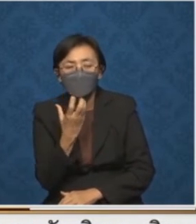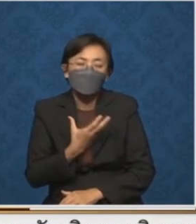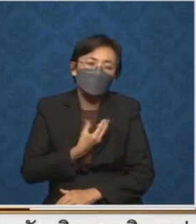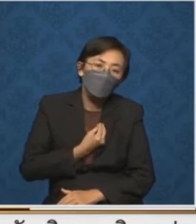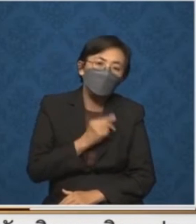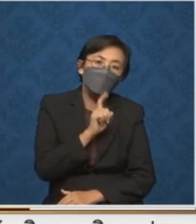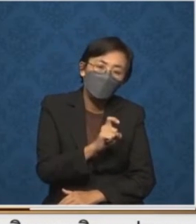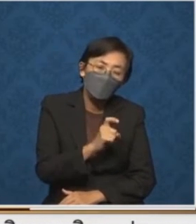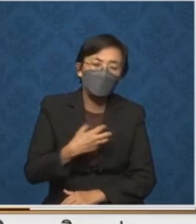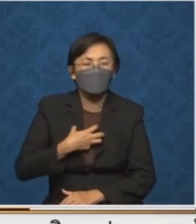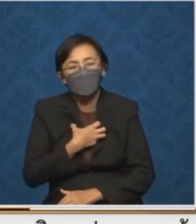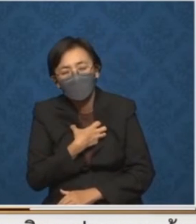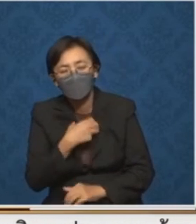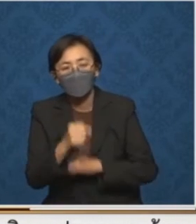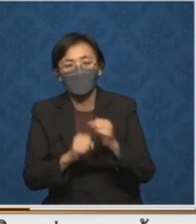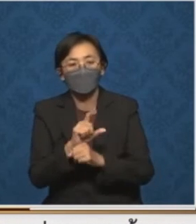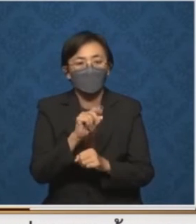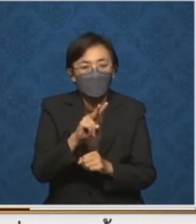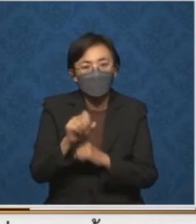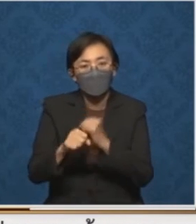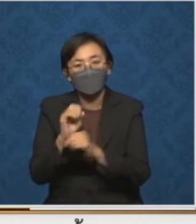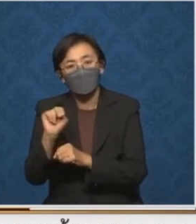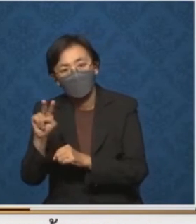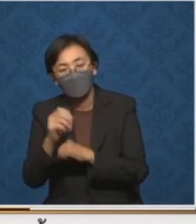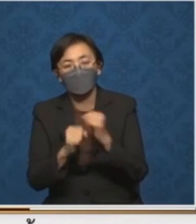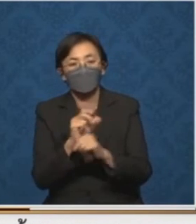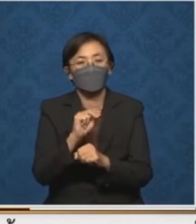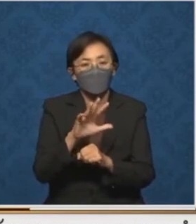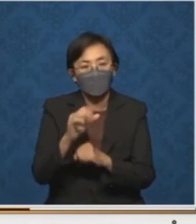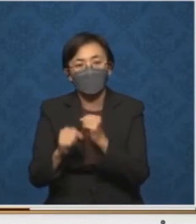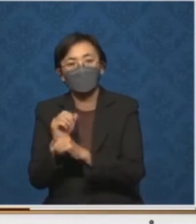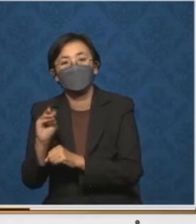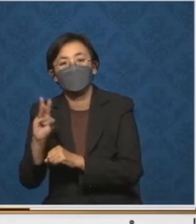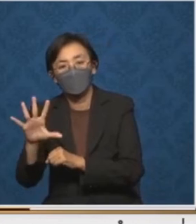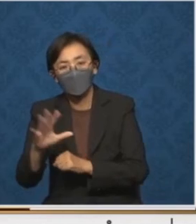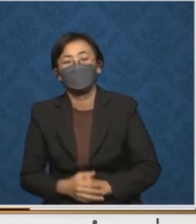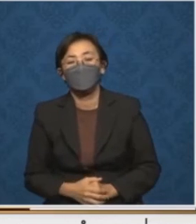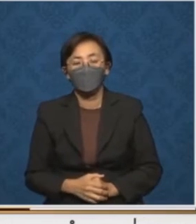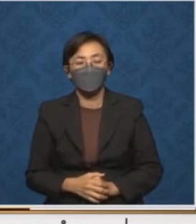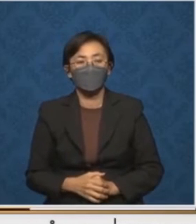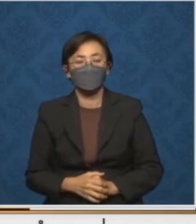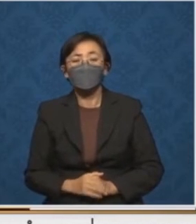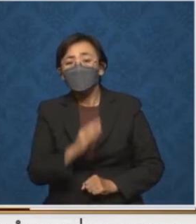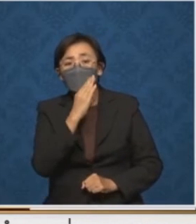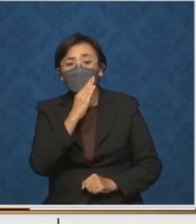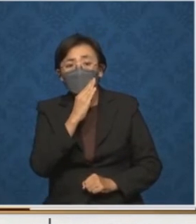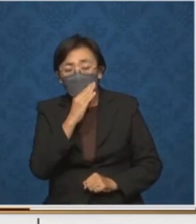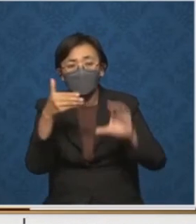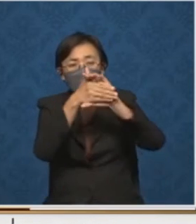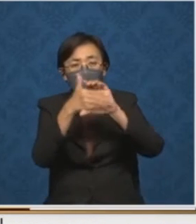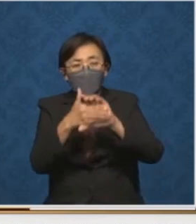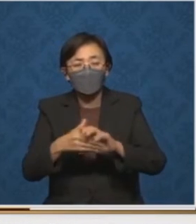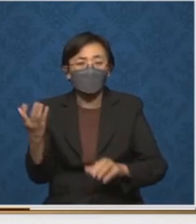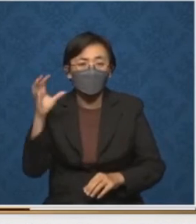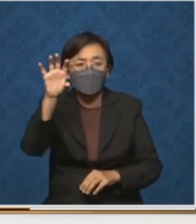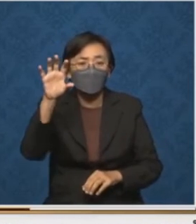หาเฉพาะหน้าที่เกิดมาจากการผิดพาดแบบประถมบทถาคุณไม่ตัดสนใจเอา Sinovac จะไม่เกิดปัญหาเรื่องนี่ขนมา